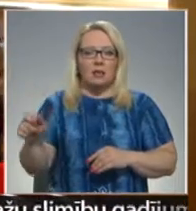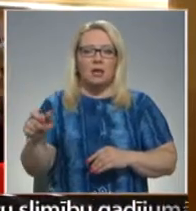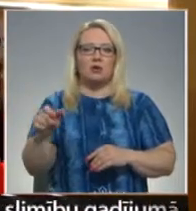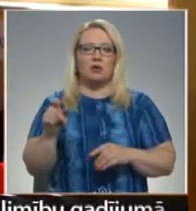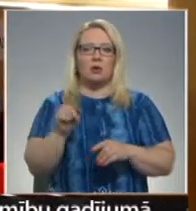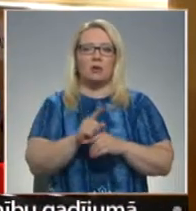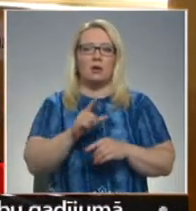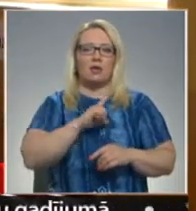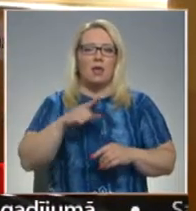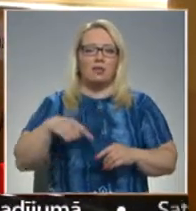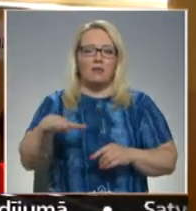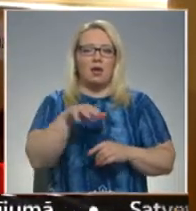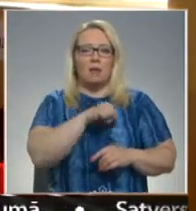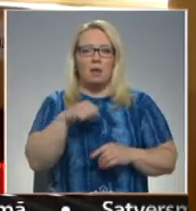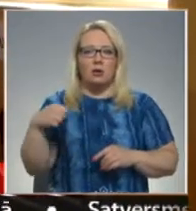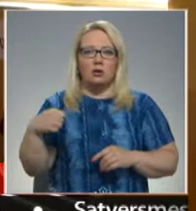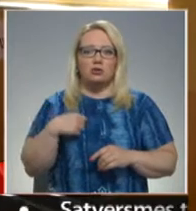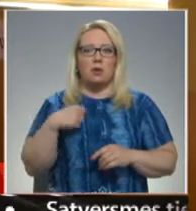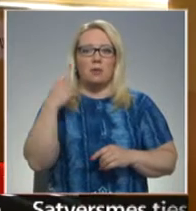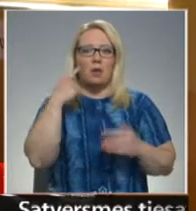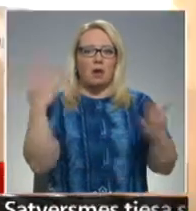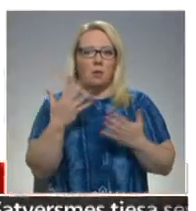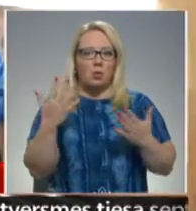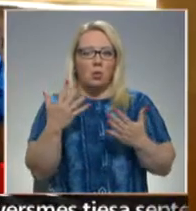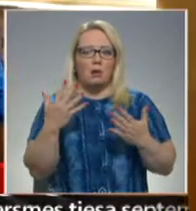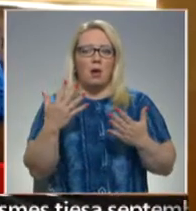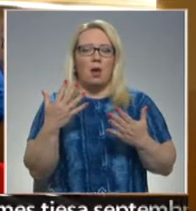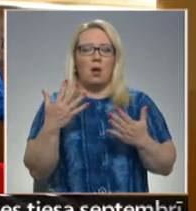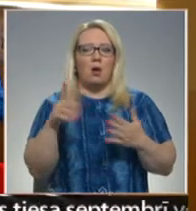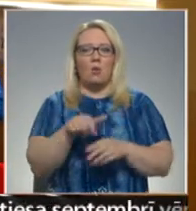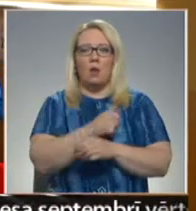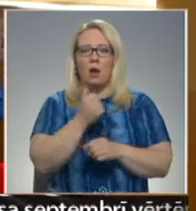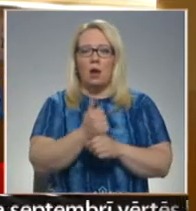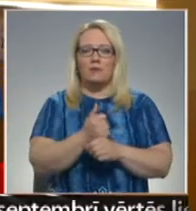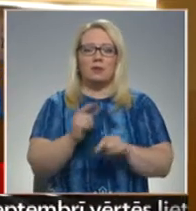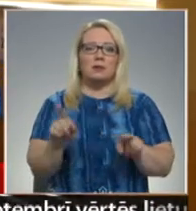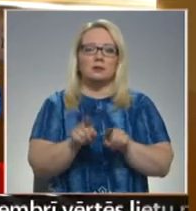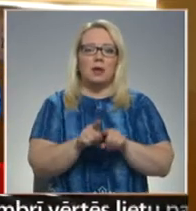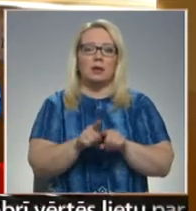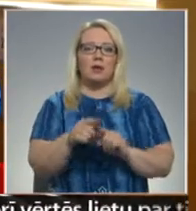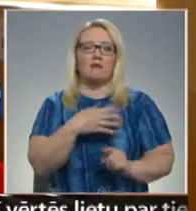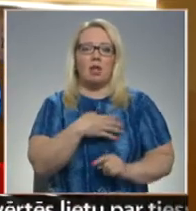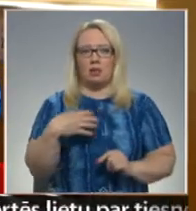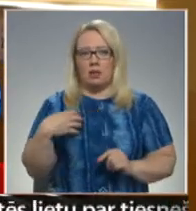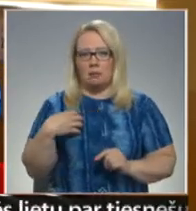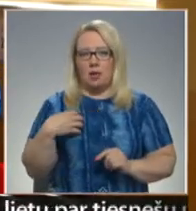pašiem varbūt jāpadomā, un galvenais arī